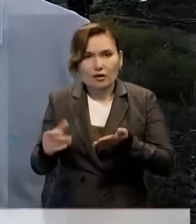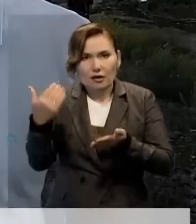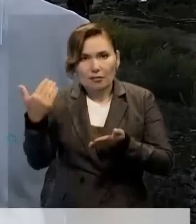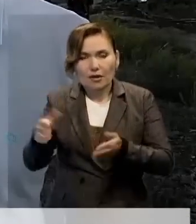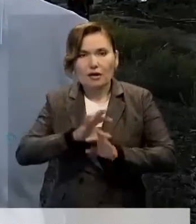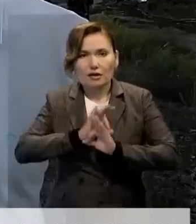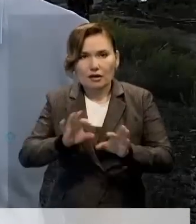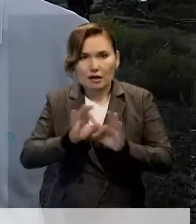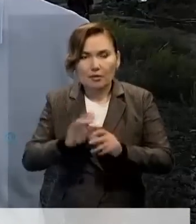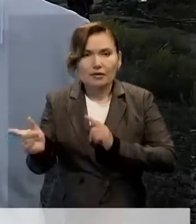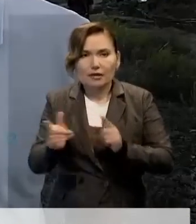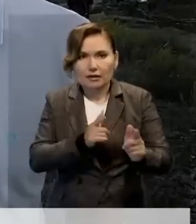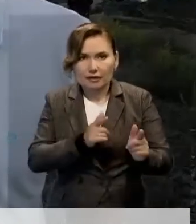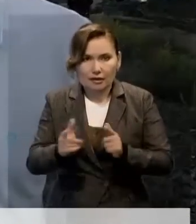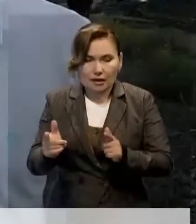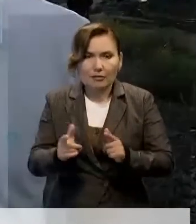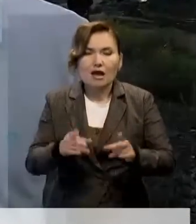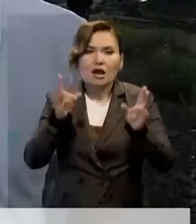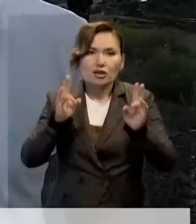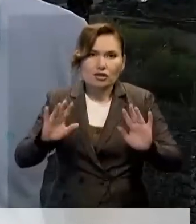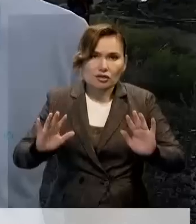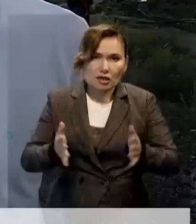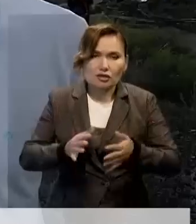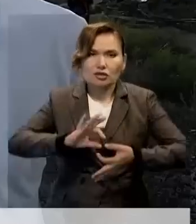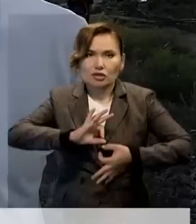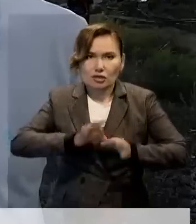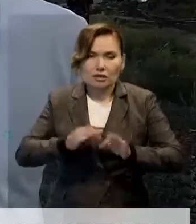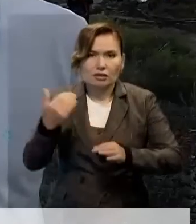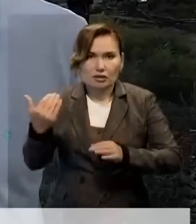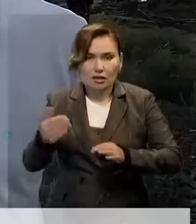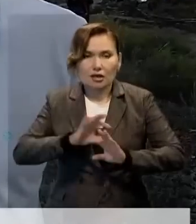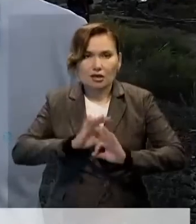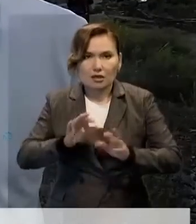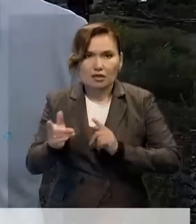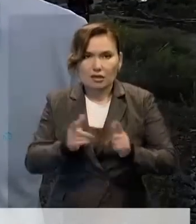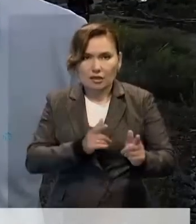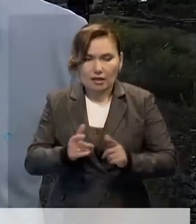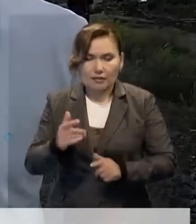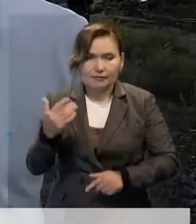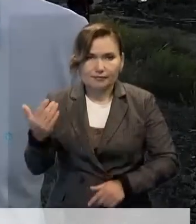әріптесім Данияр Султан ол шығып отыр мән-жайды содан білейік. Данияр, сіз тікелей эфирдесіз.